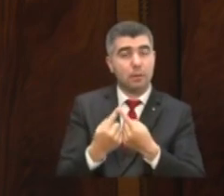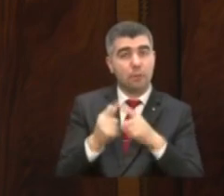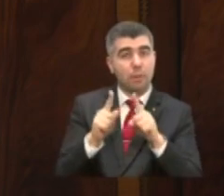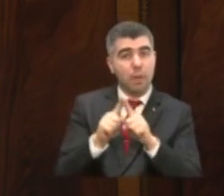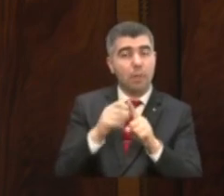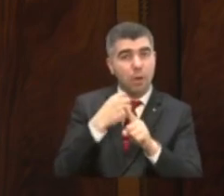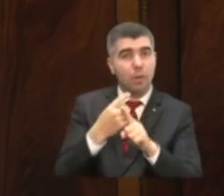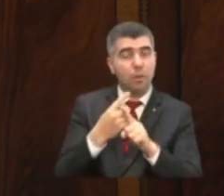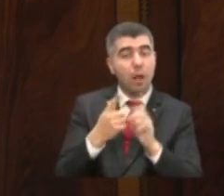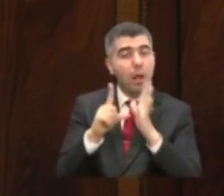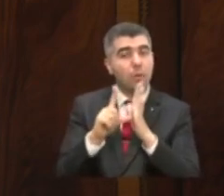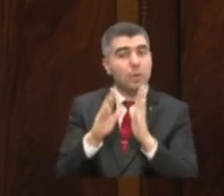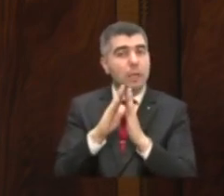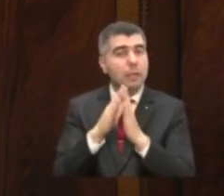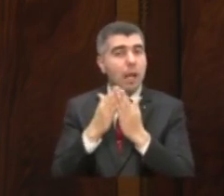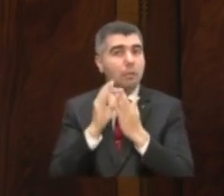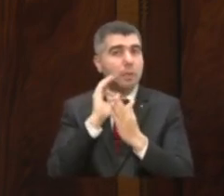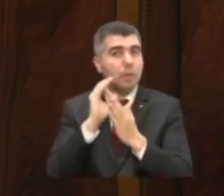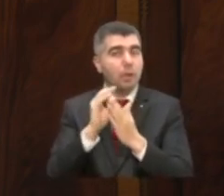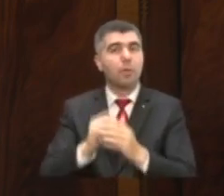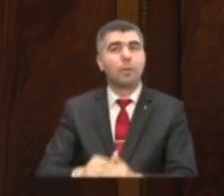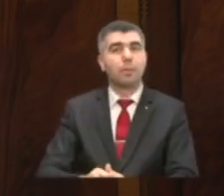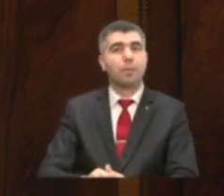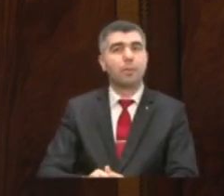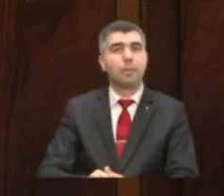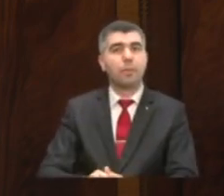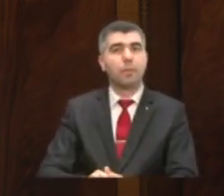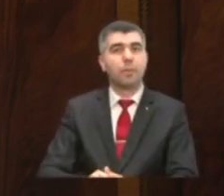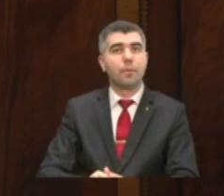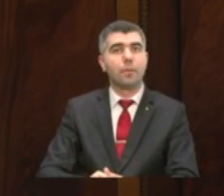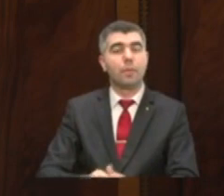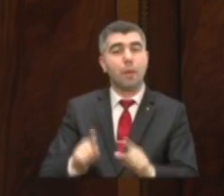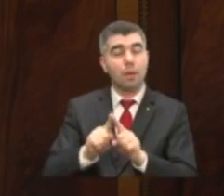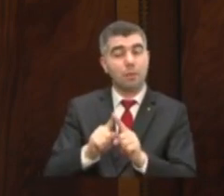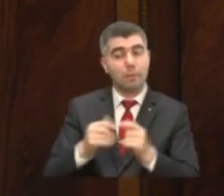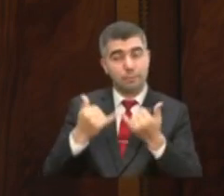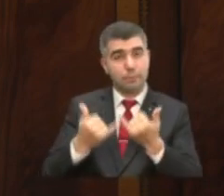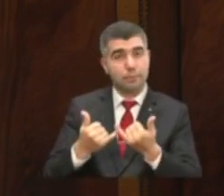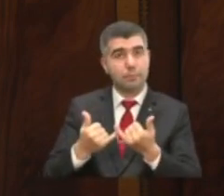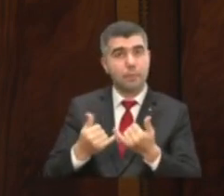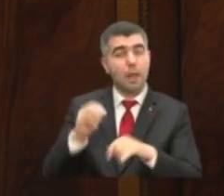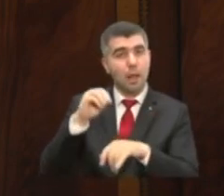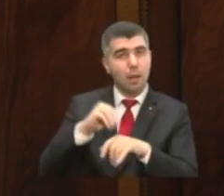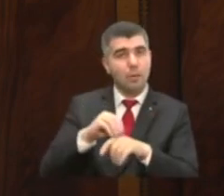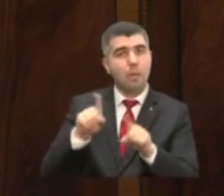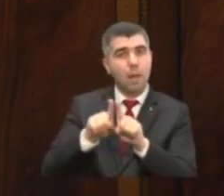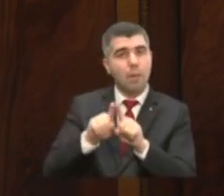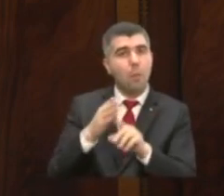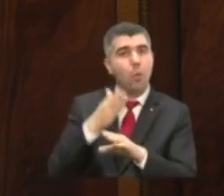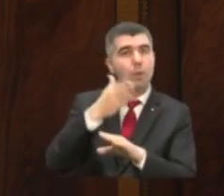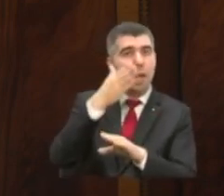دستوريا، في صلب هذا الجلسة، وأرجو أن نتجنب هذا في